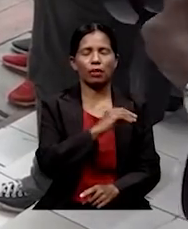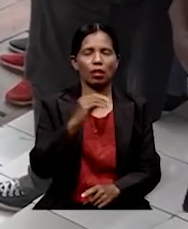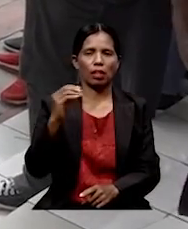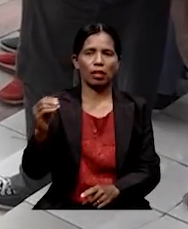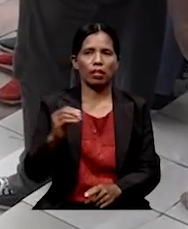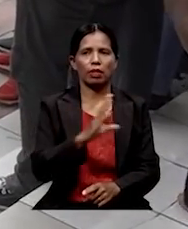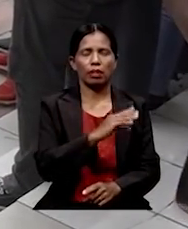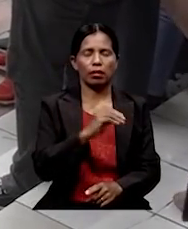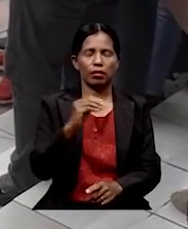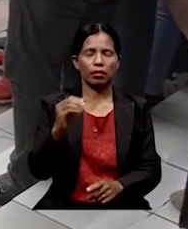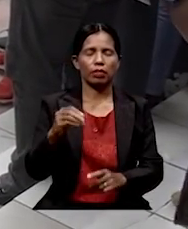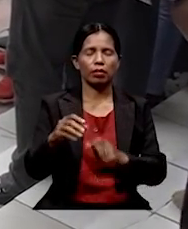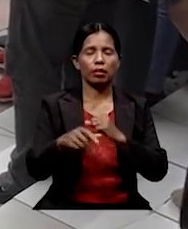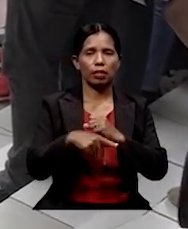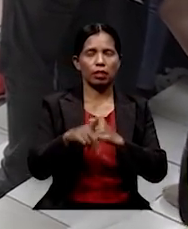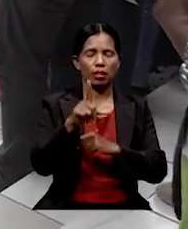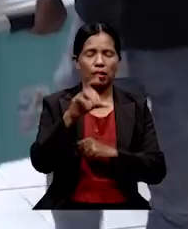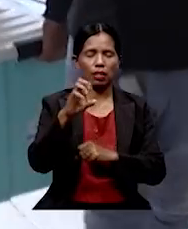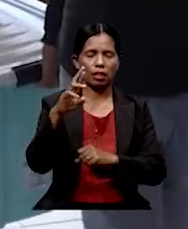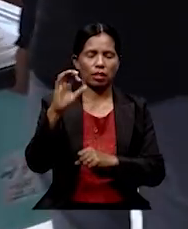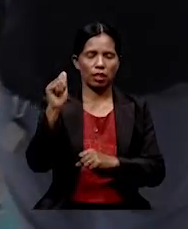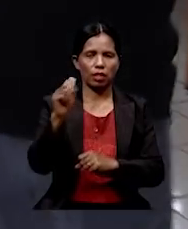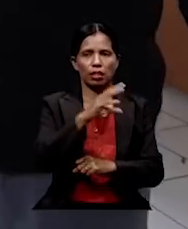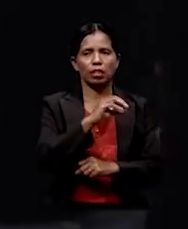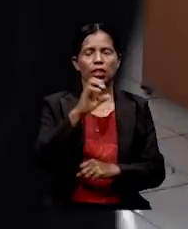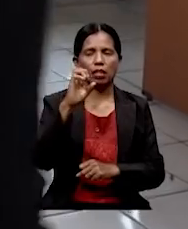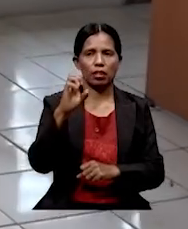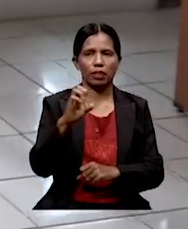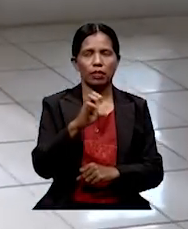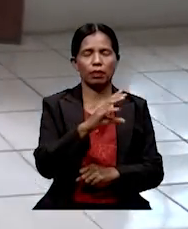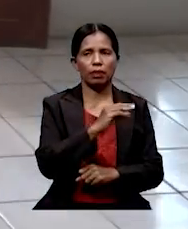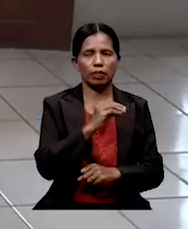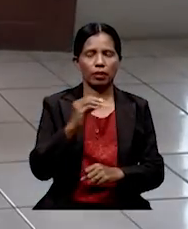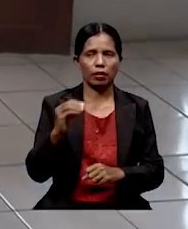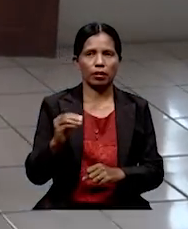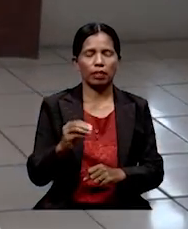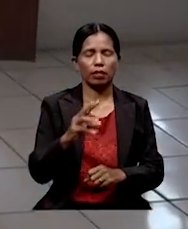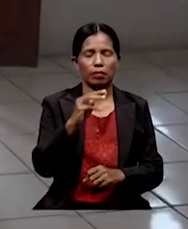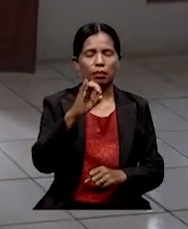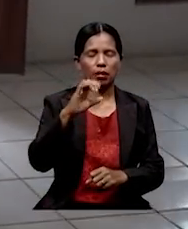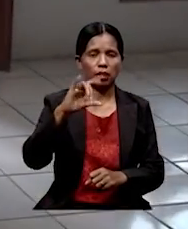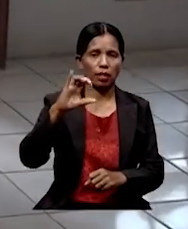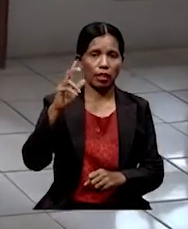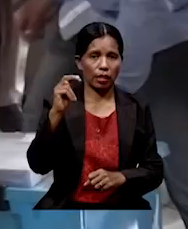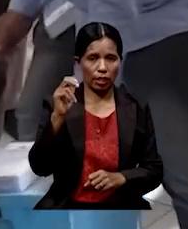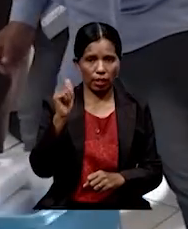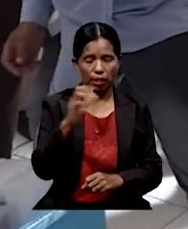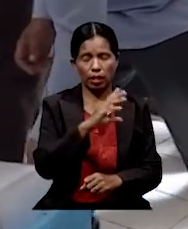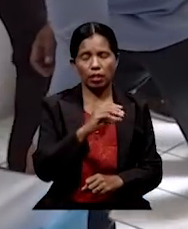kandidatu independente Leranan Timur, Hermes Correa Barros Sikiliras Aihai, Milena Pires, Felisberto